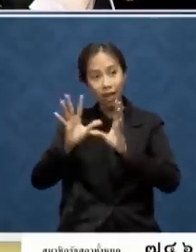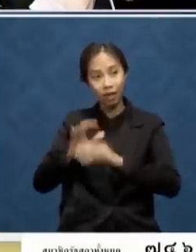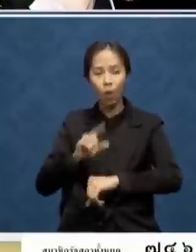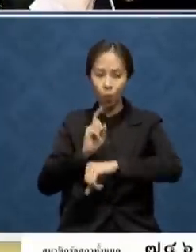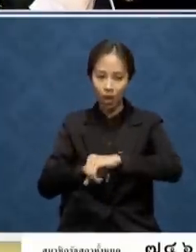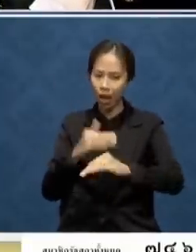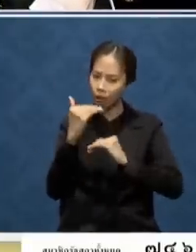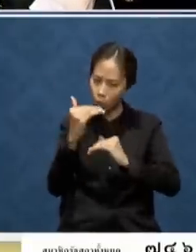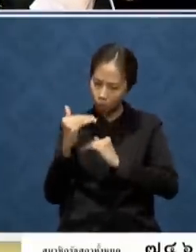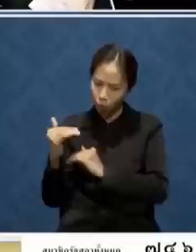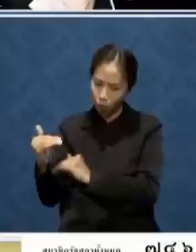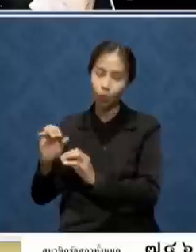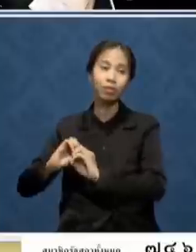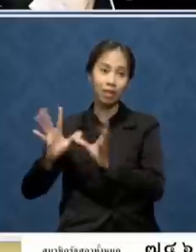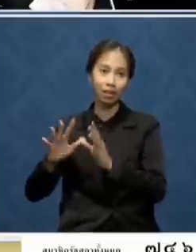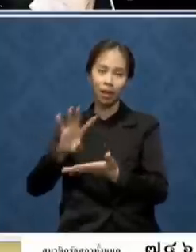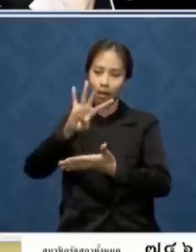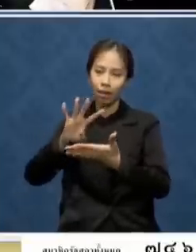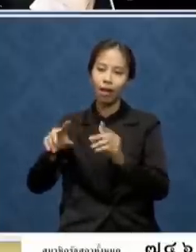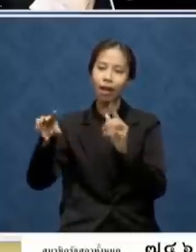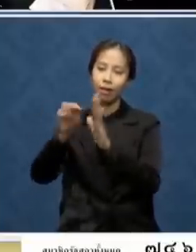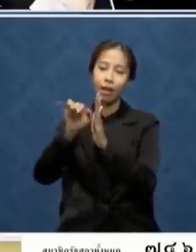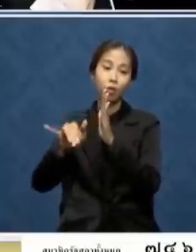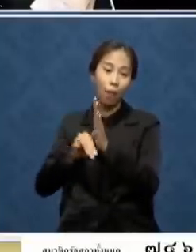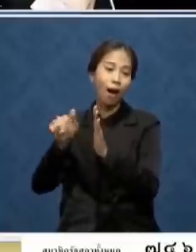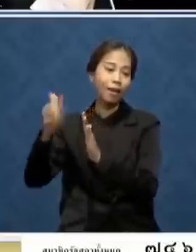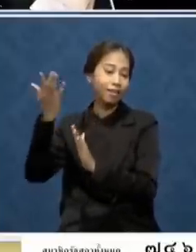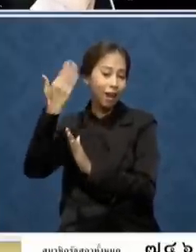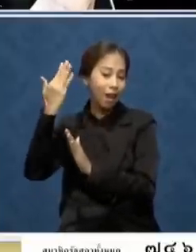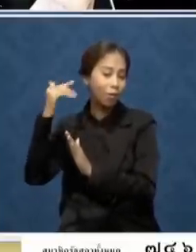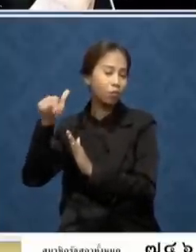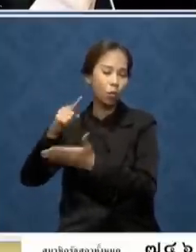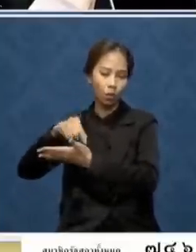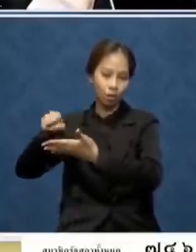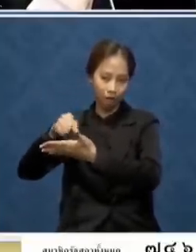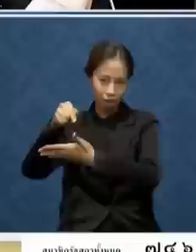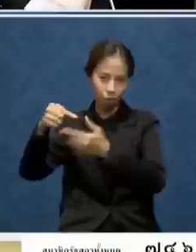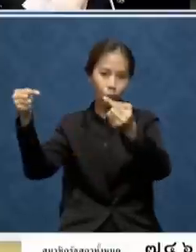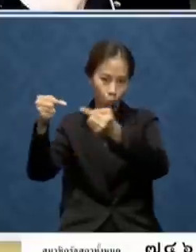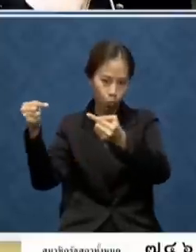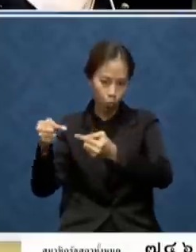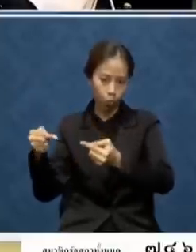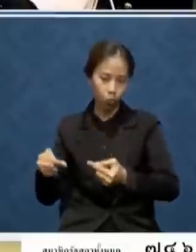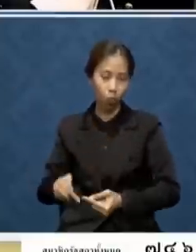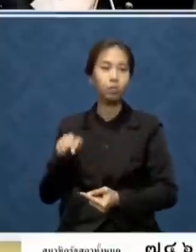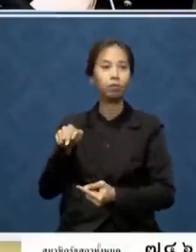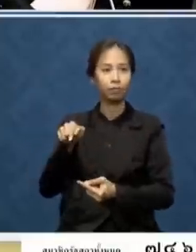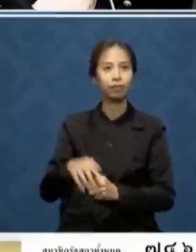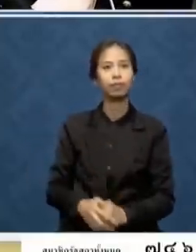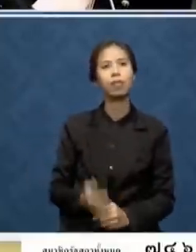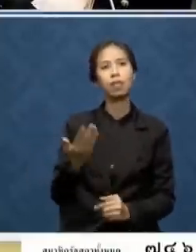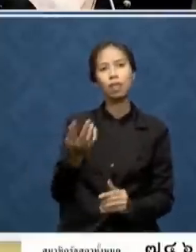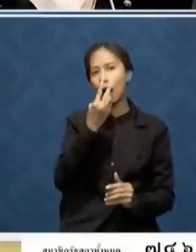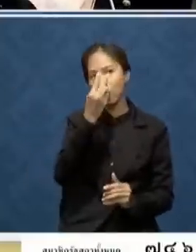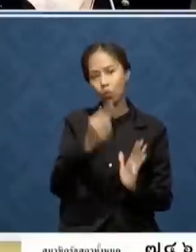กรอบเวลาชัดเจนแล้วก็ตรงกับนโยบายที่ได้สัญญาไว้ก่อนเลือกตั้งกอบเวลาก็ชัดมากที่เอามาให้ดู